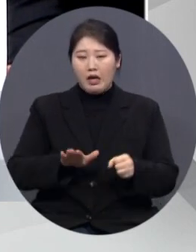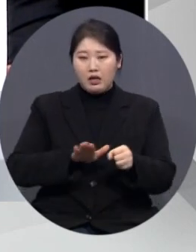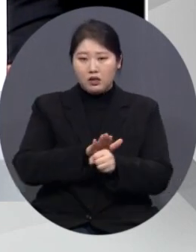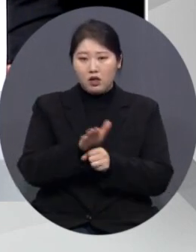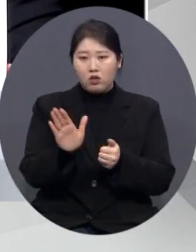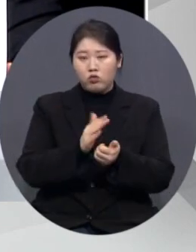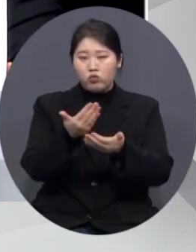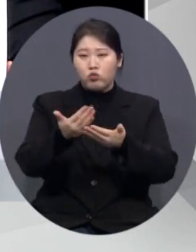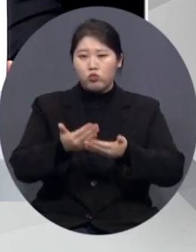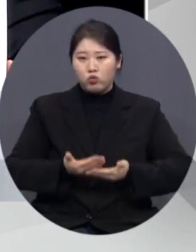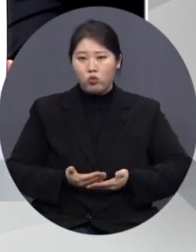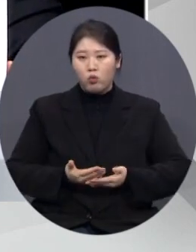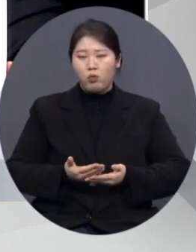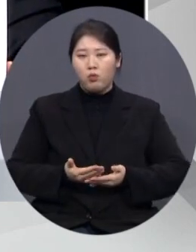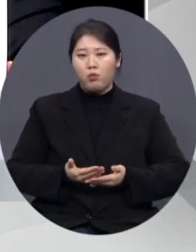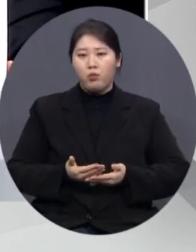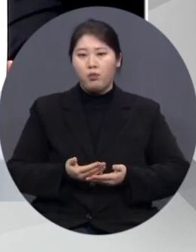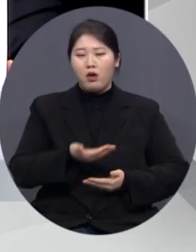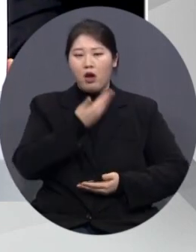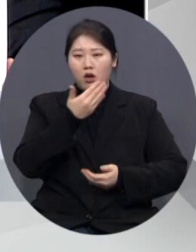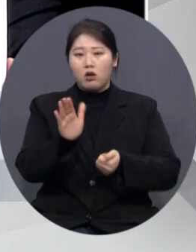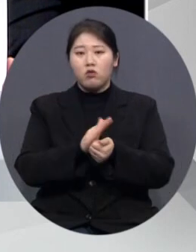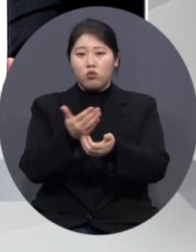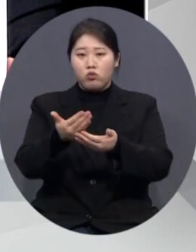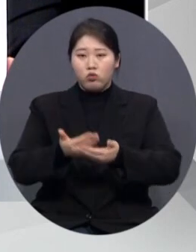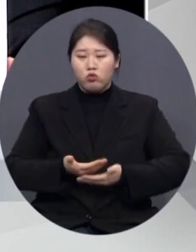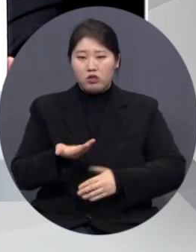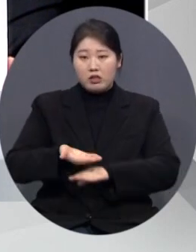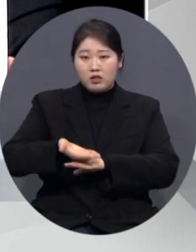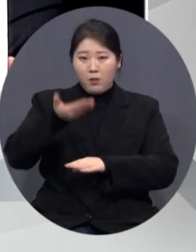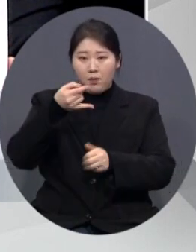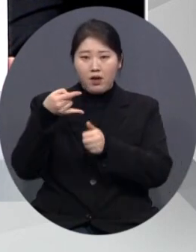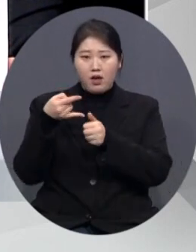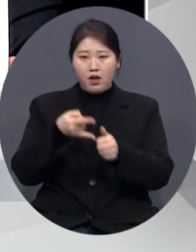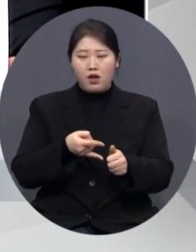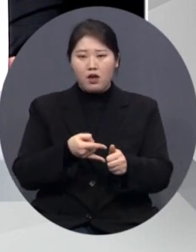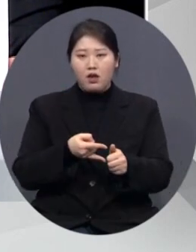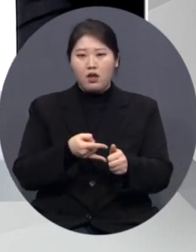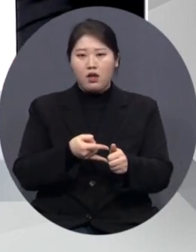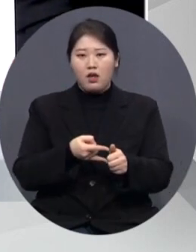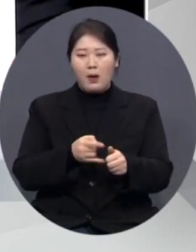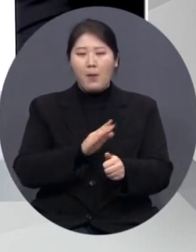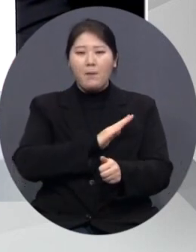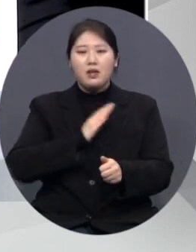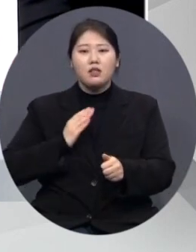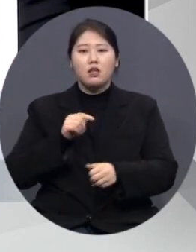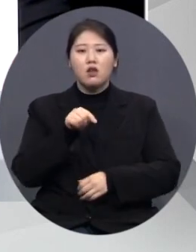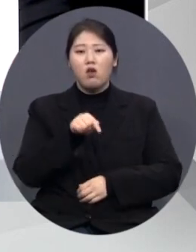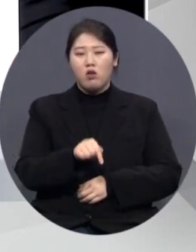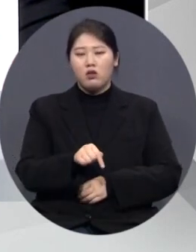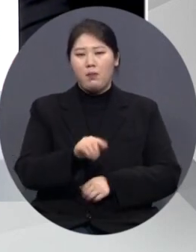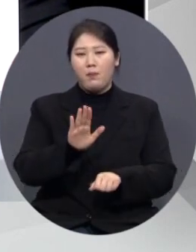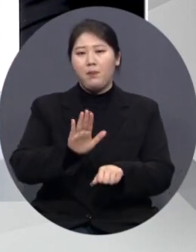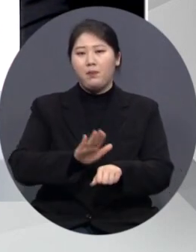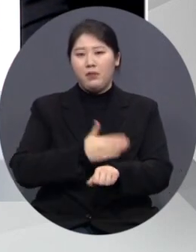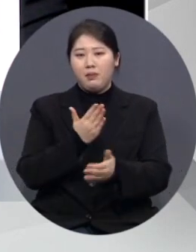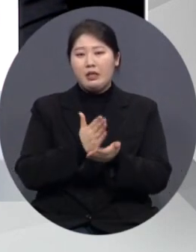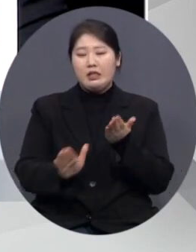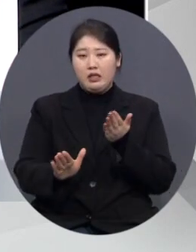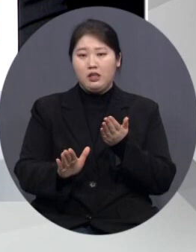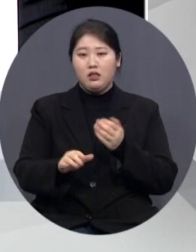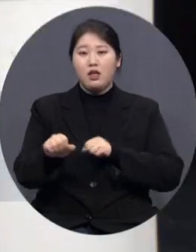아껴주던 정치적인 선배에게이 뒤통수를 친다는 것은 바람직하지 않은